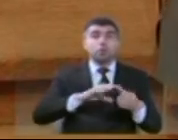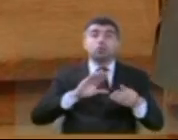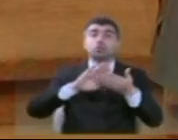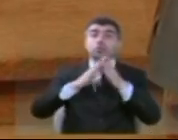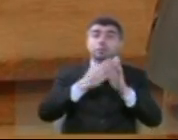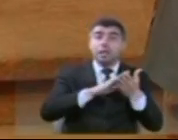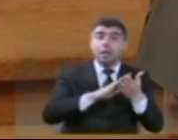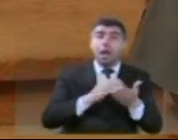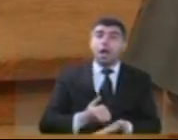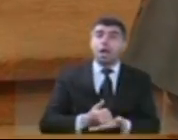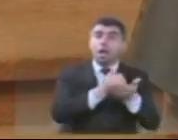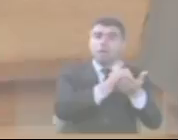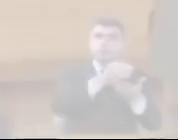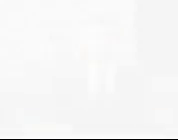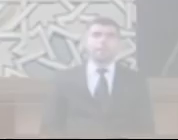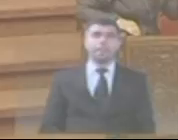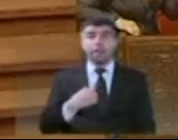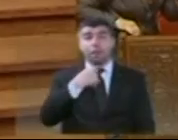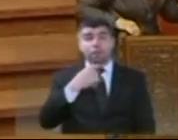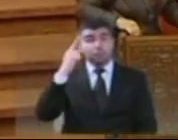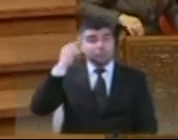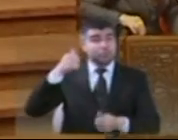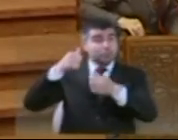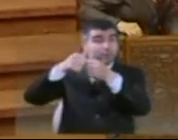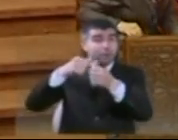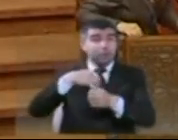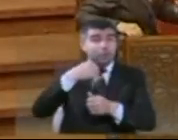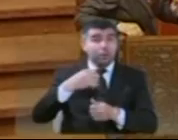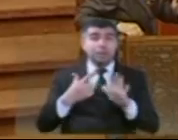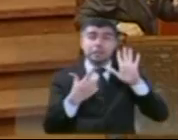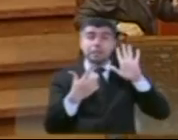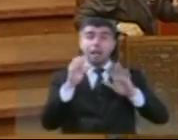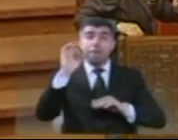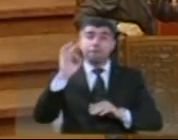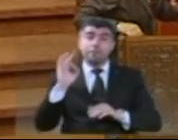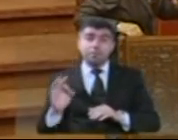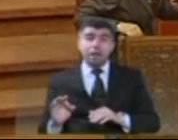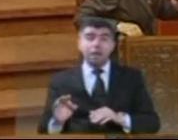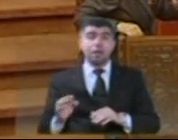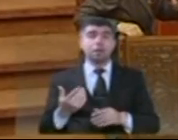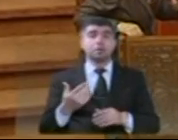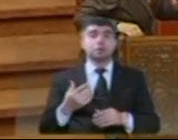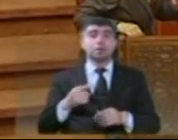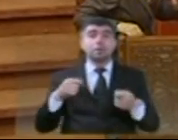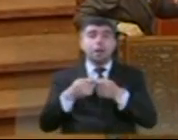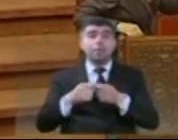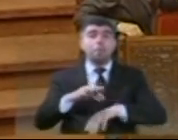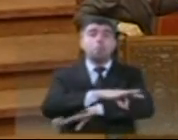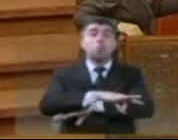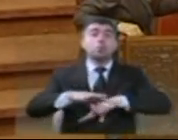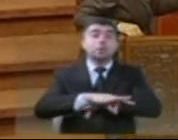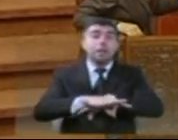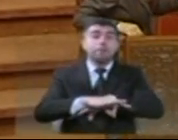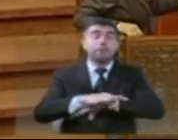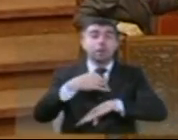للجمعيات والتمويل يأتي من القطاع. السيد الرئيس، بأن 7% كتعلق بالوظيفة العمومية